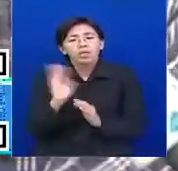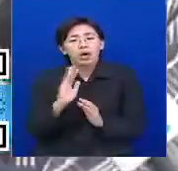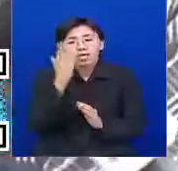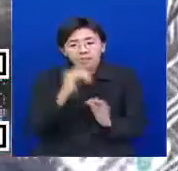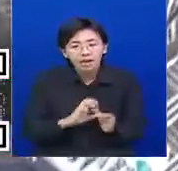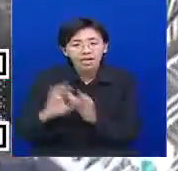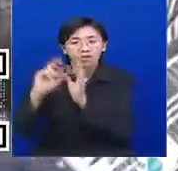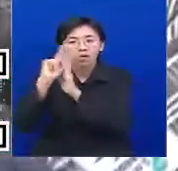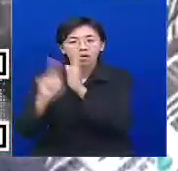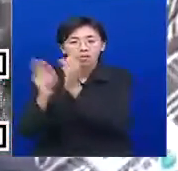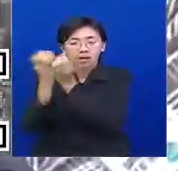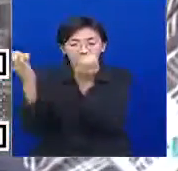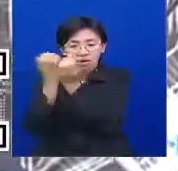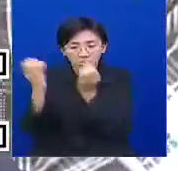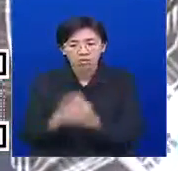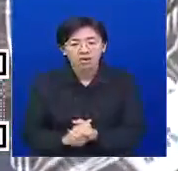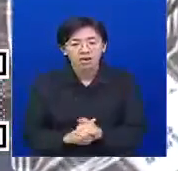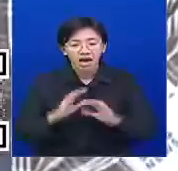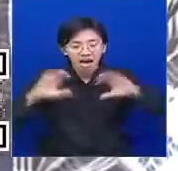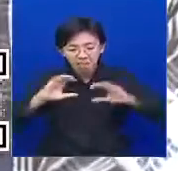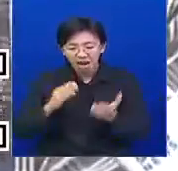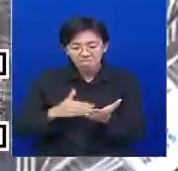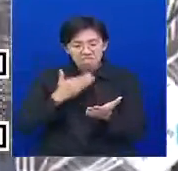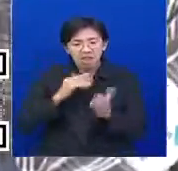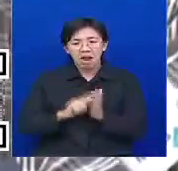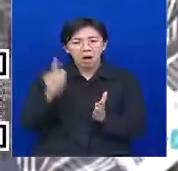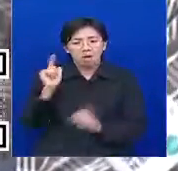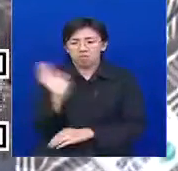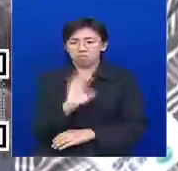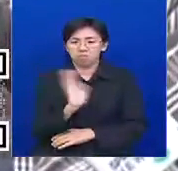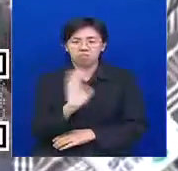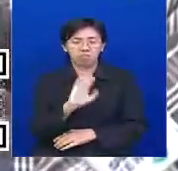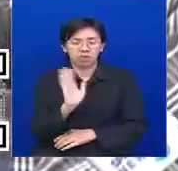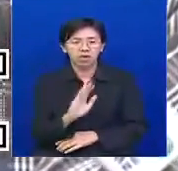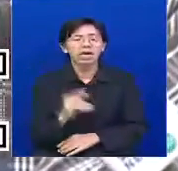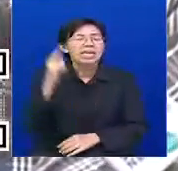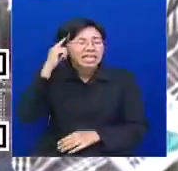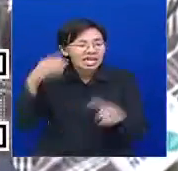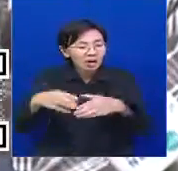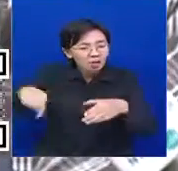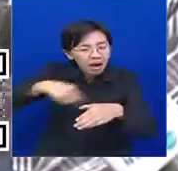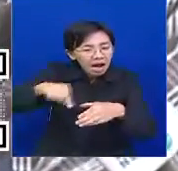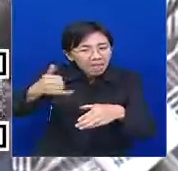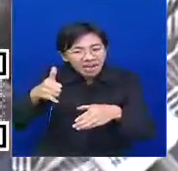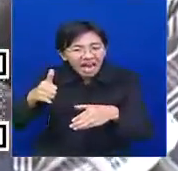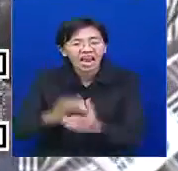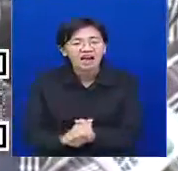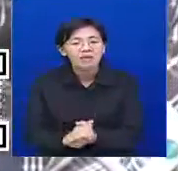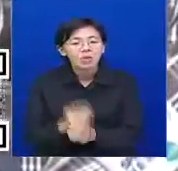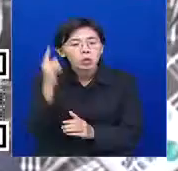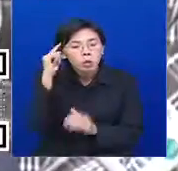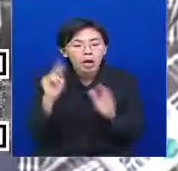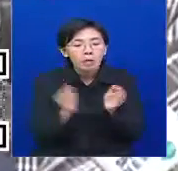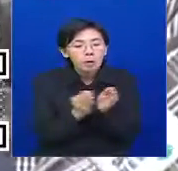รมนูญไม่ใช่เรื่องที่จะมากดดันให้รัฐบาลนั้นลาออกแต่ก็เชื่อว่าจะมีกลุ่มบางกลุ่มคนออกมาฉวยโอกาสกด